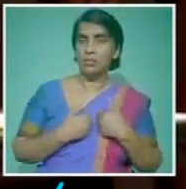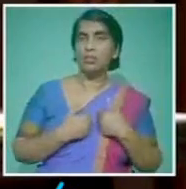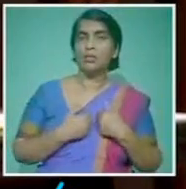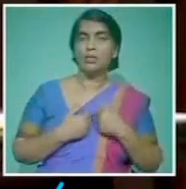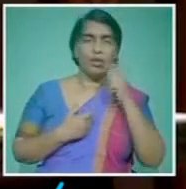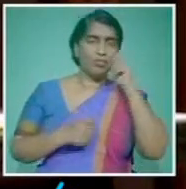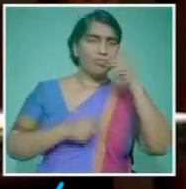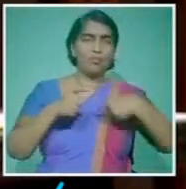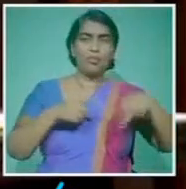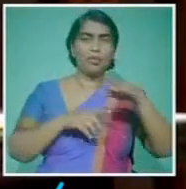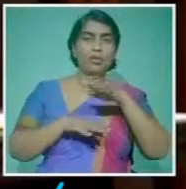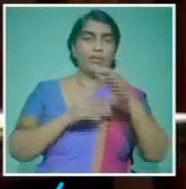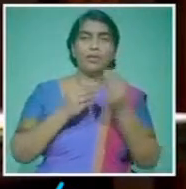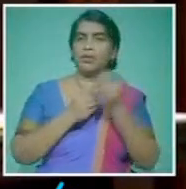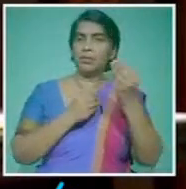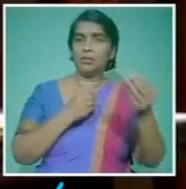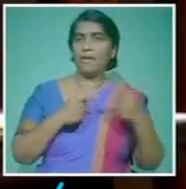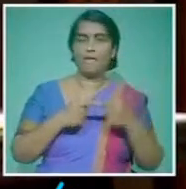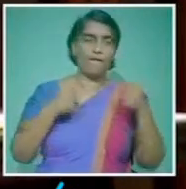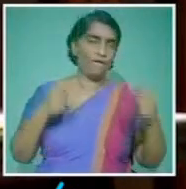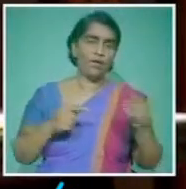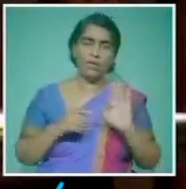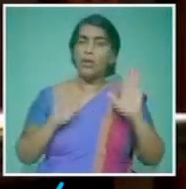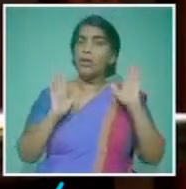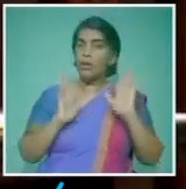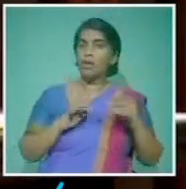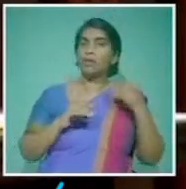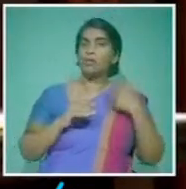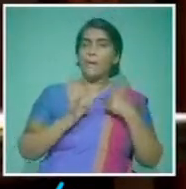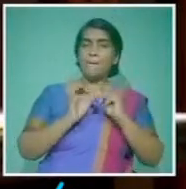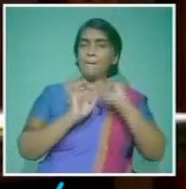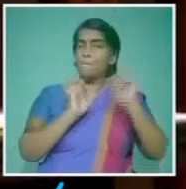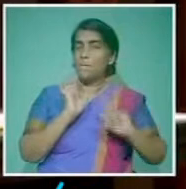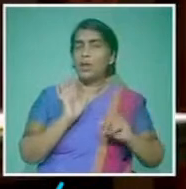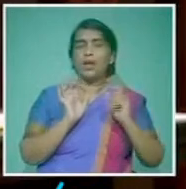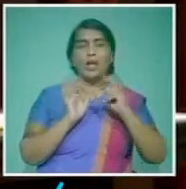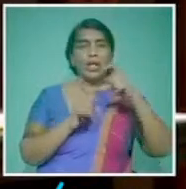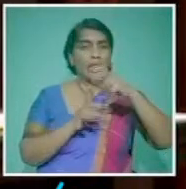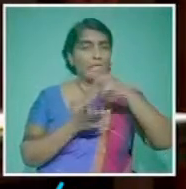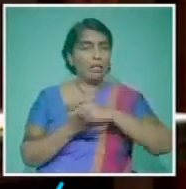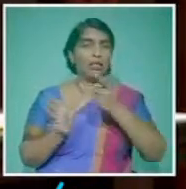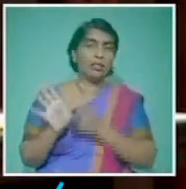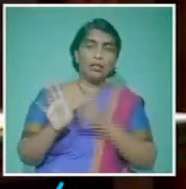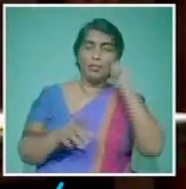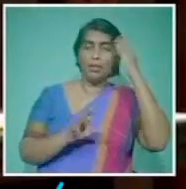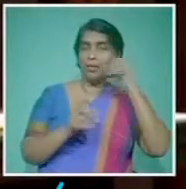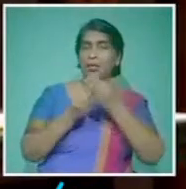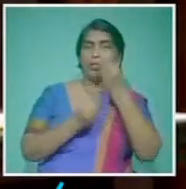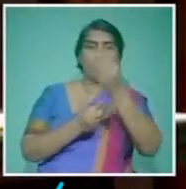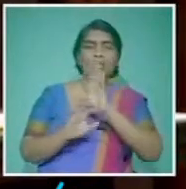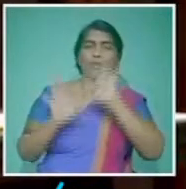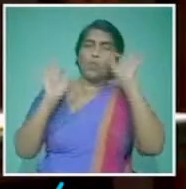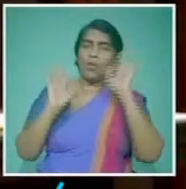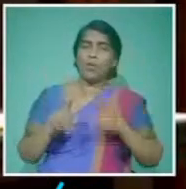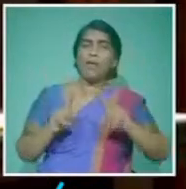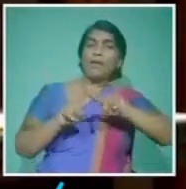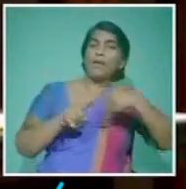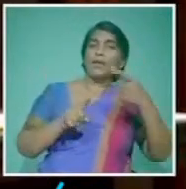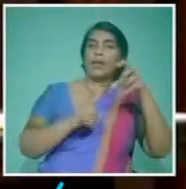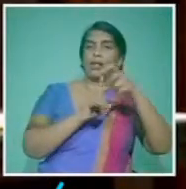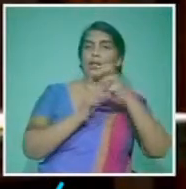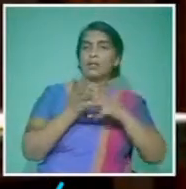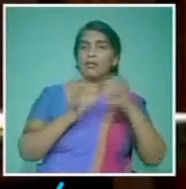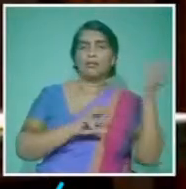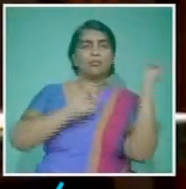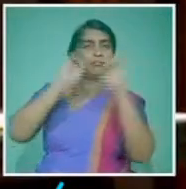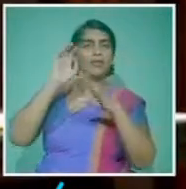කිසිම ජනකොටසකට ඉඩම් ලබා දීමට අපි විරුද්ධ නැහැ. හැබැයි ඒ වෙනකොට මඩකලපෝ දිස්ත්‍රික්කේ ඉන්න තරුණ තරුණියන් ඉඩම් ලබා දෙන්නේ නැතුව මොනවද කරේ? වෙනත් දිස්ත්‍රික්ක වලින් ගෙනල්ලා